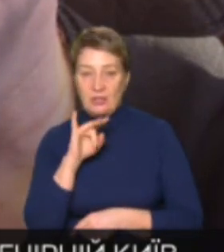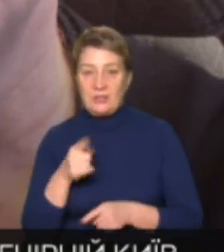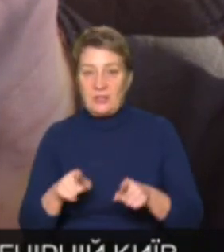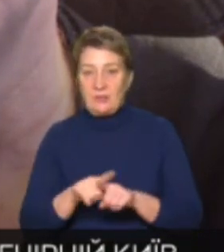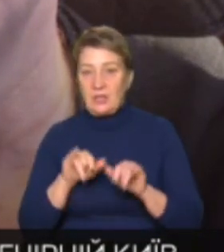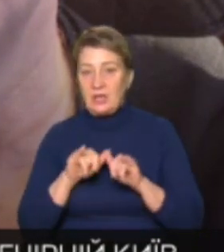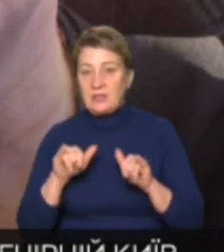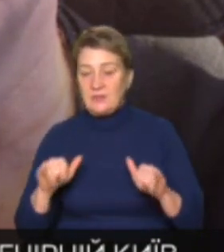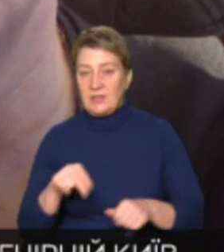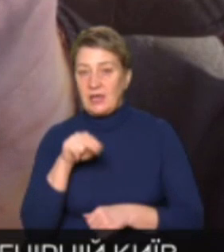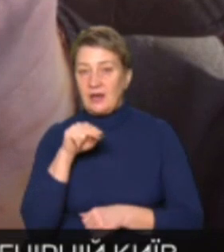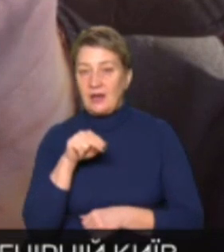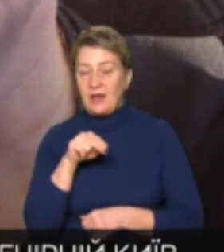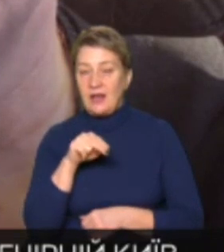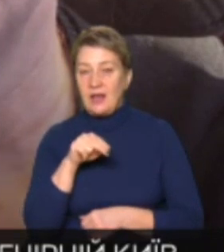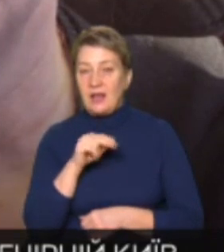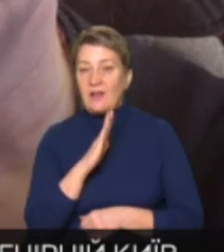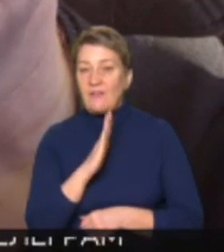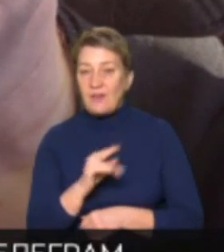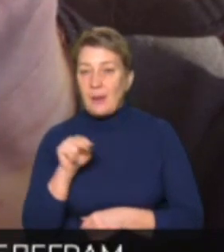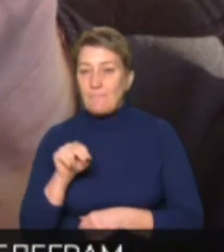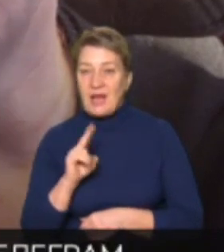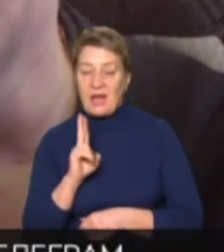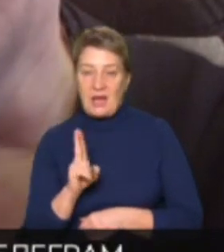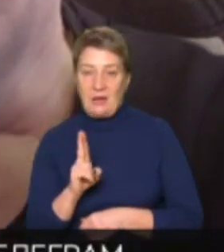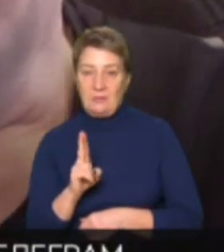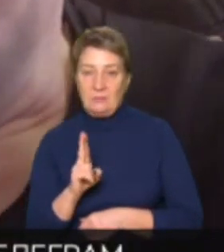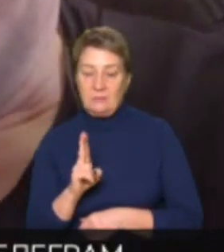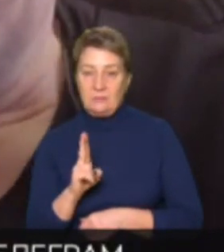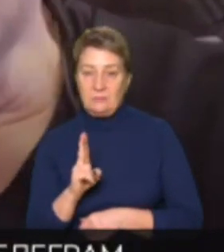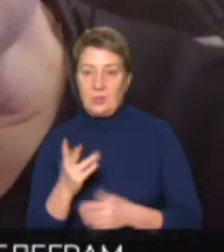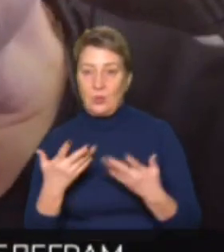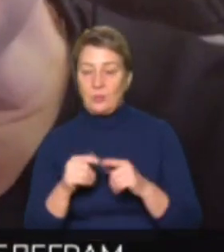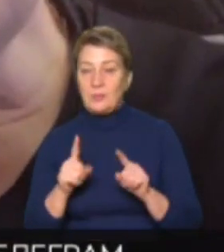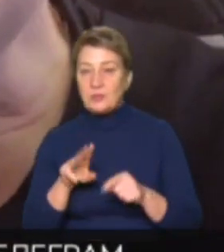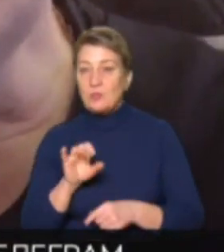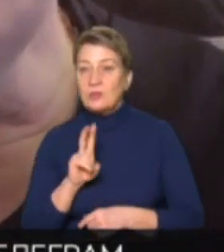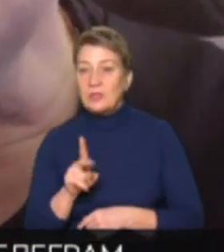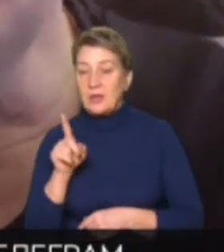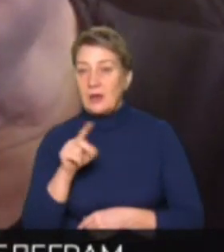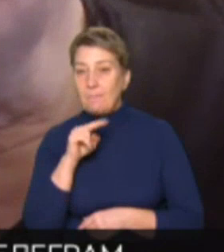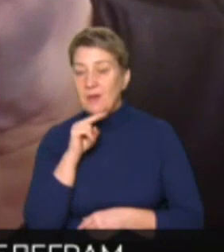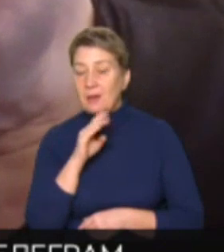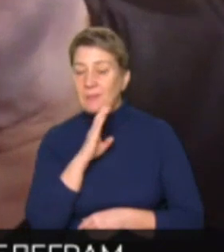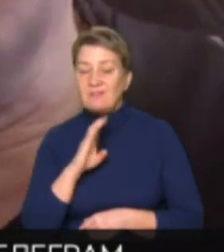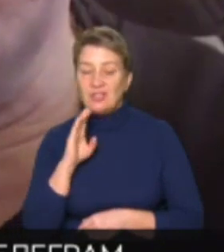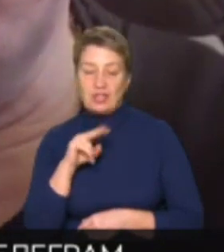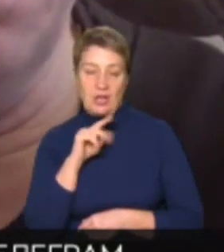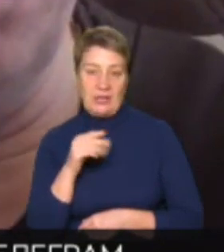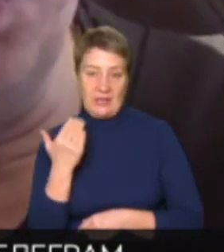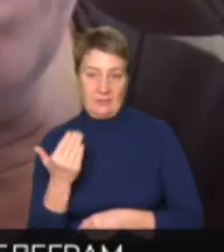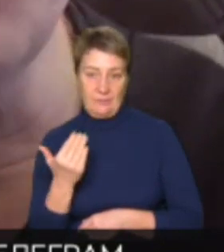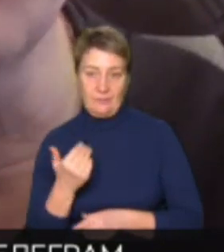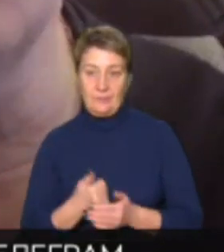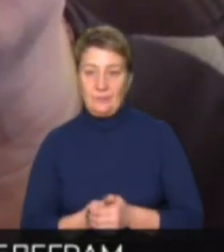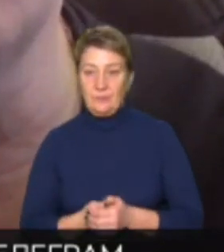ВПК, військово-промисловий комплекс? Чому так? От не зрозуміло. А тому що Північна Корея, вона як